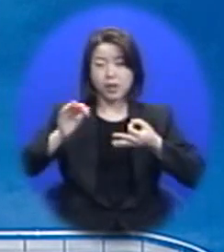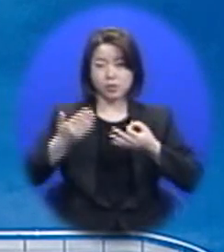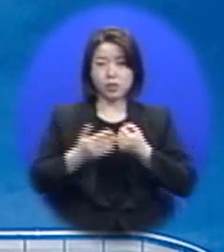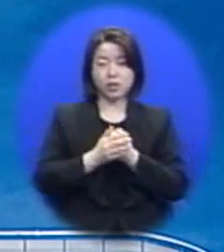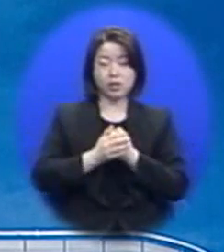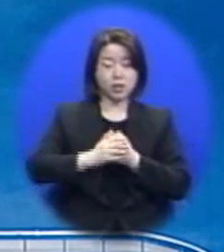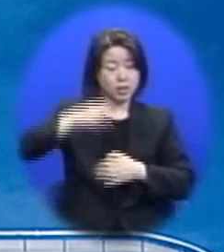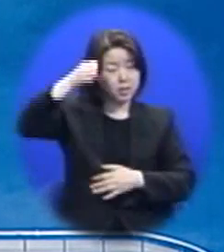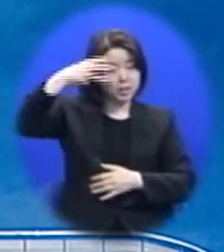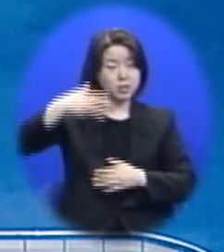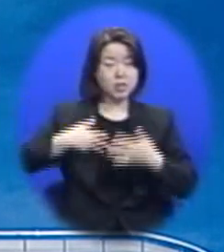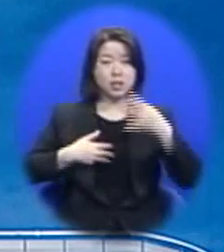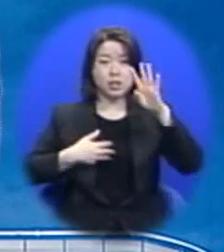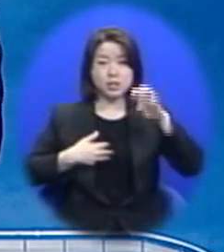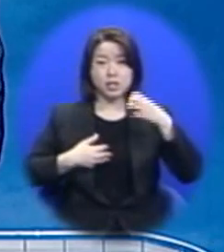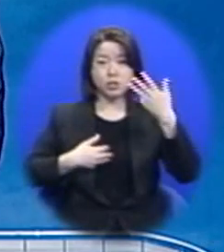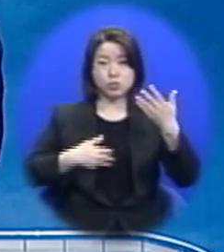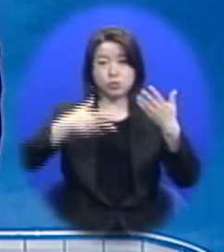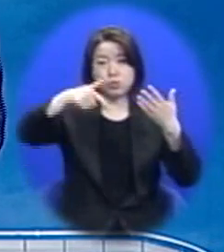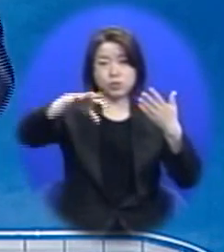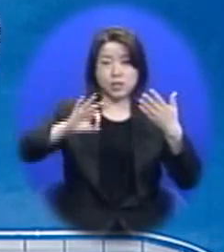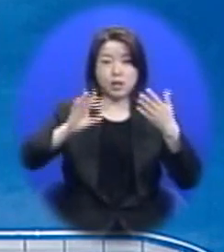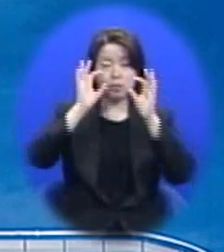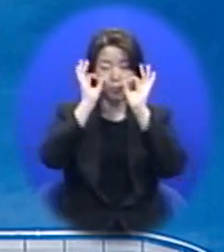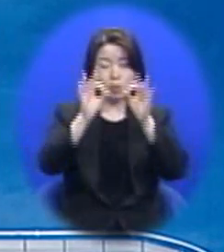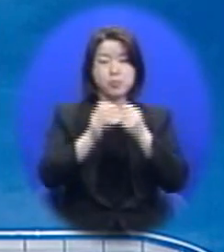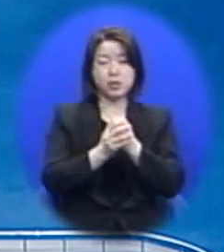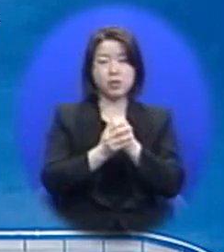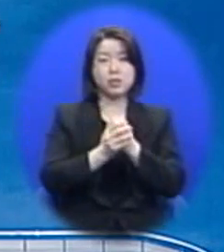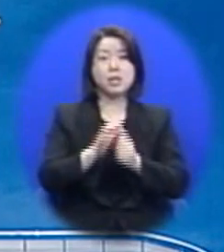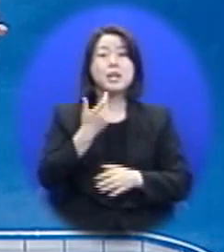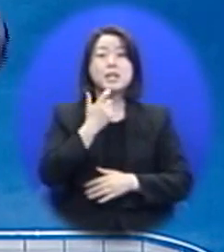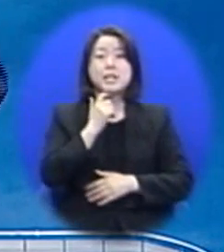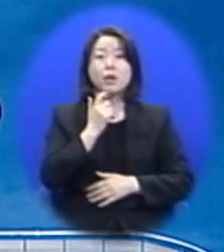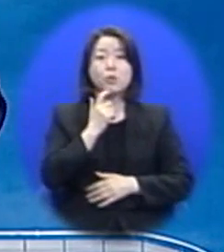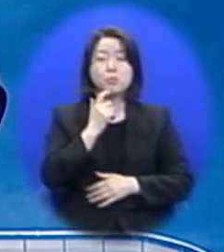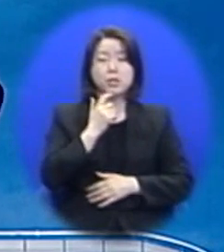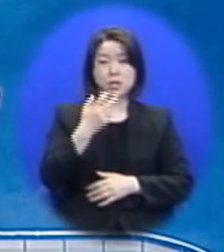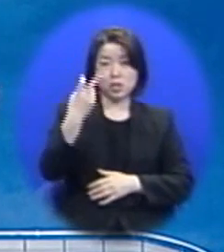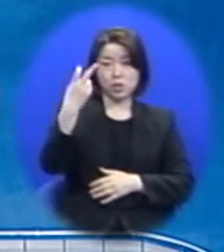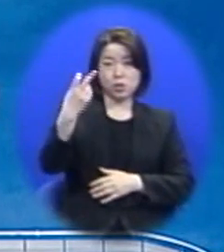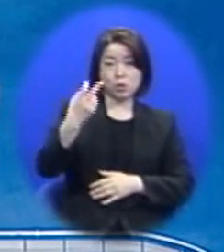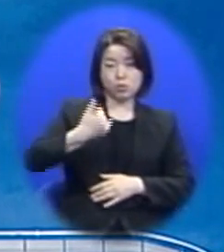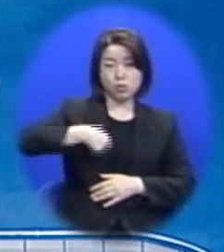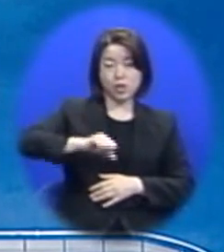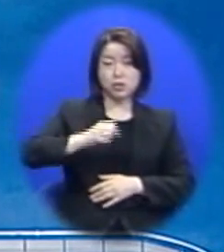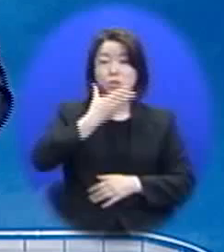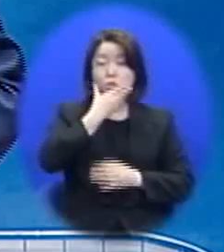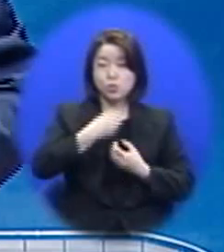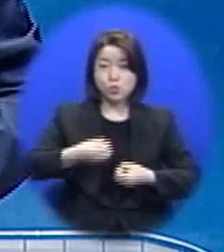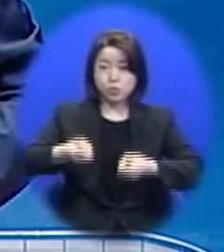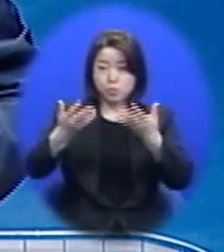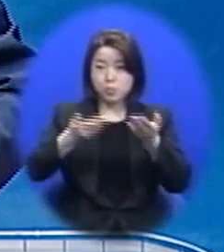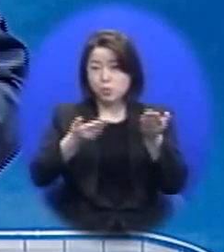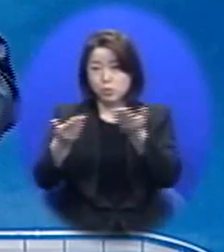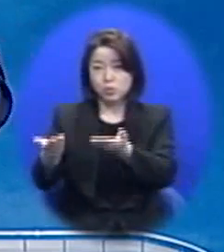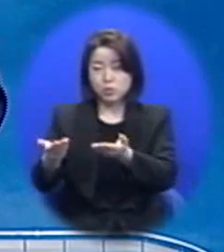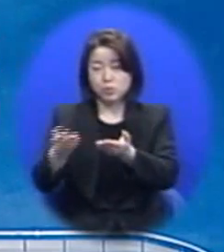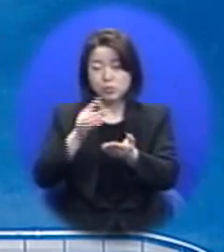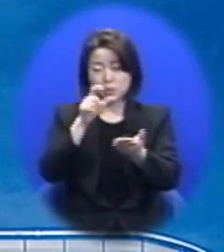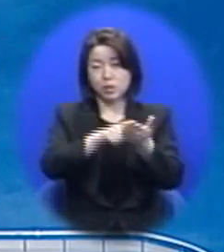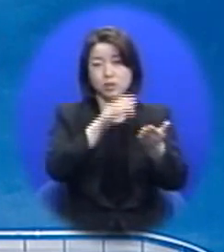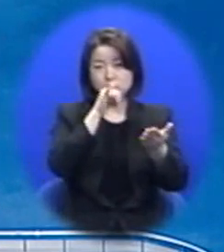창세기 49장에 보면 야곱이 열두 아들을 축복하는 장면이 나옵니다. 그런데 말이 축복이지